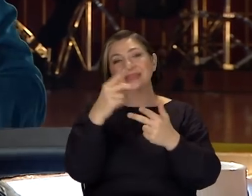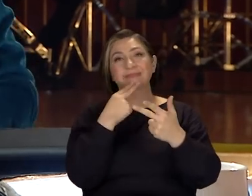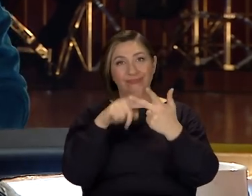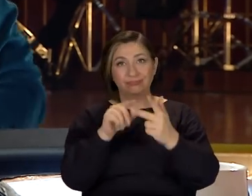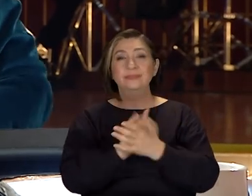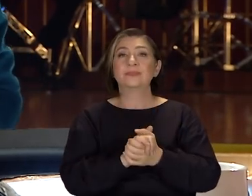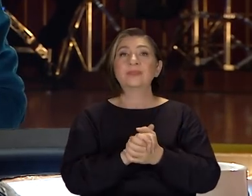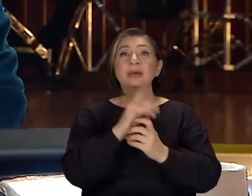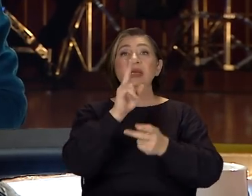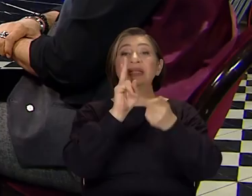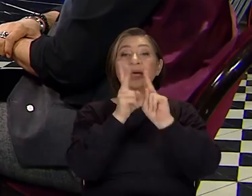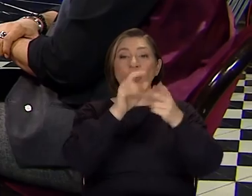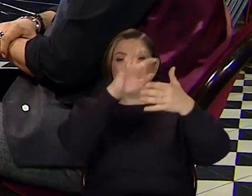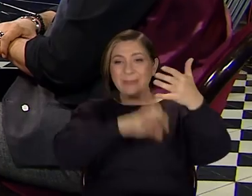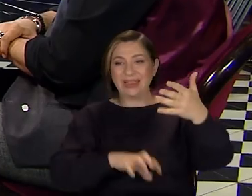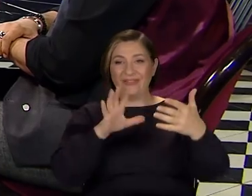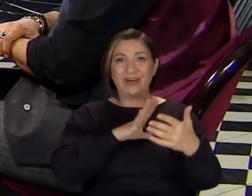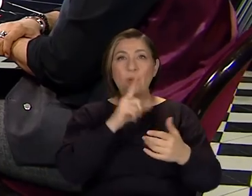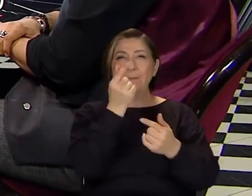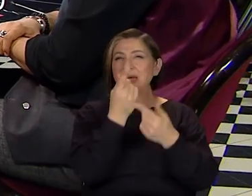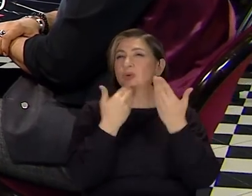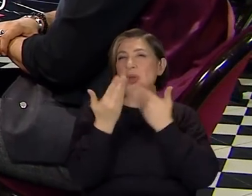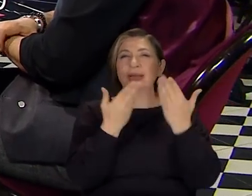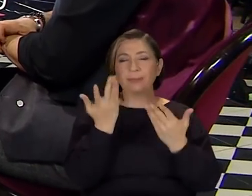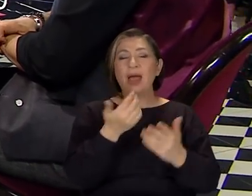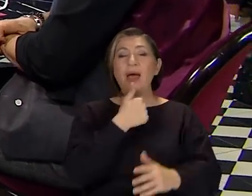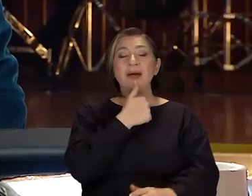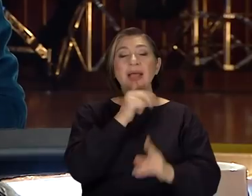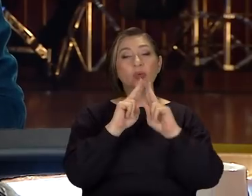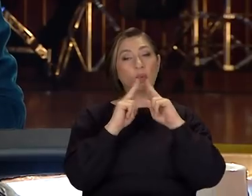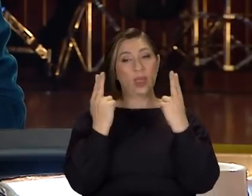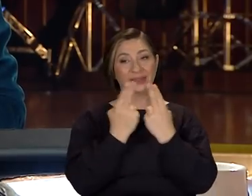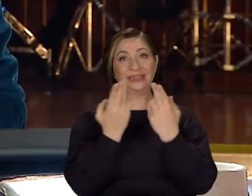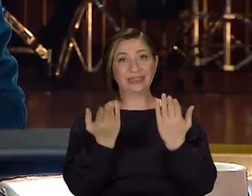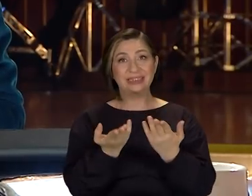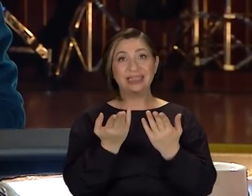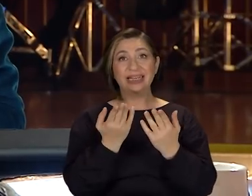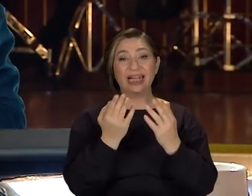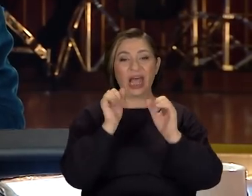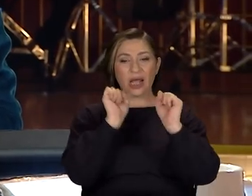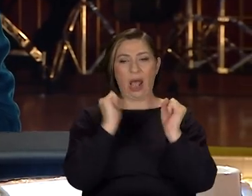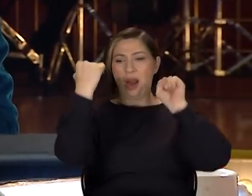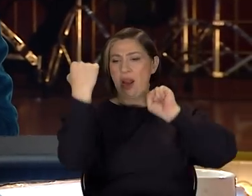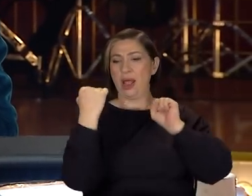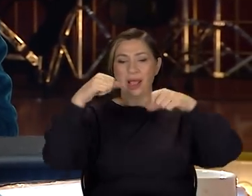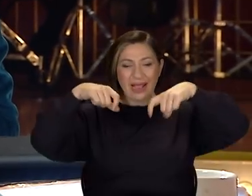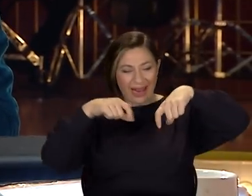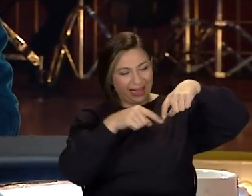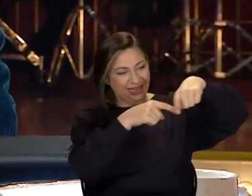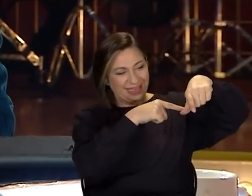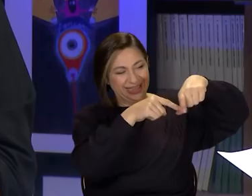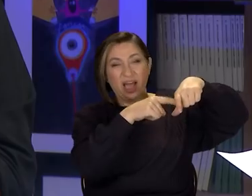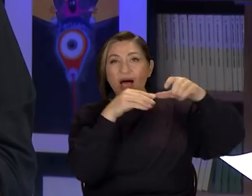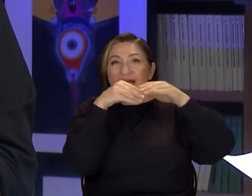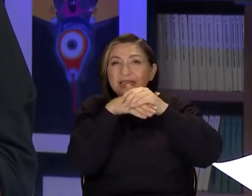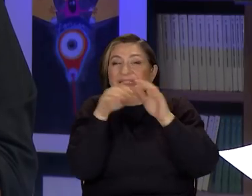Evet. Ve bir oyun metni var. Ondan biraz söz edelim. Erkek dünyasının kale direkleri arasına gizlenmiş